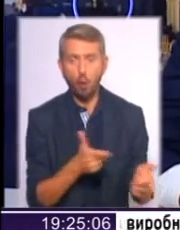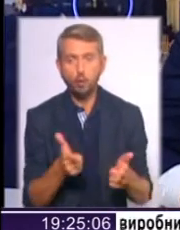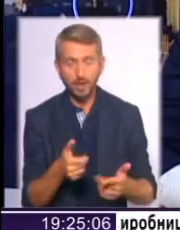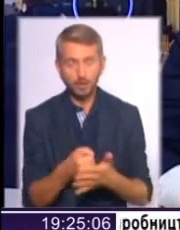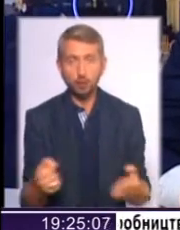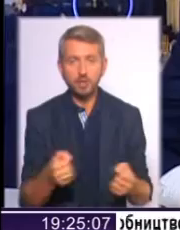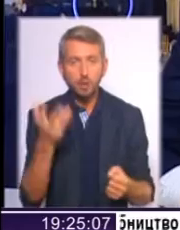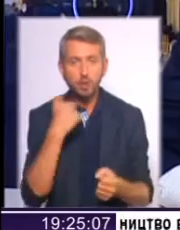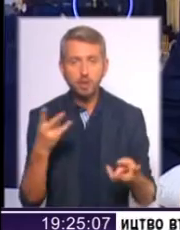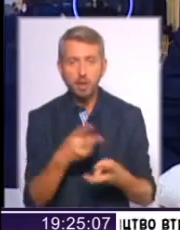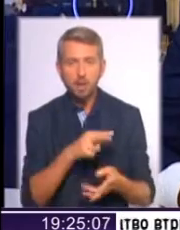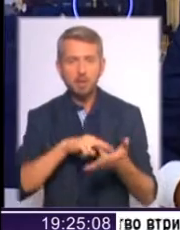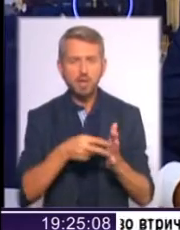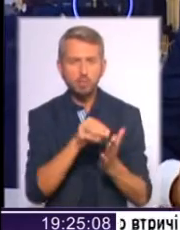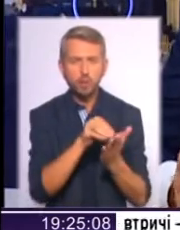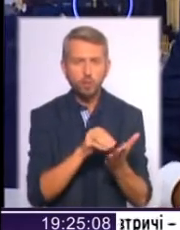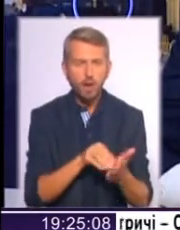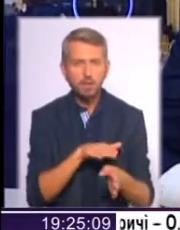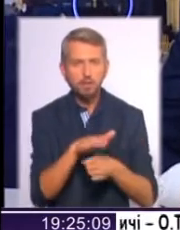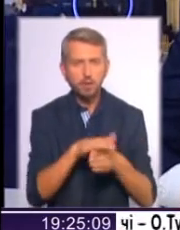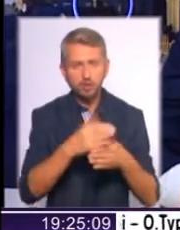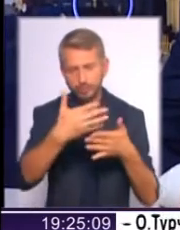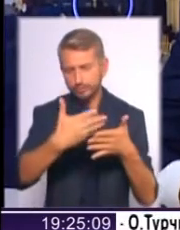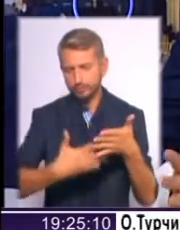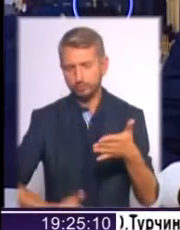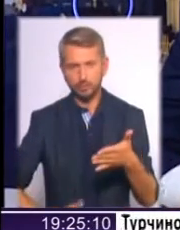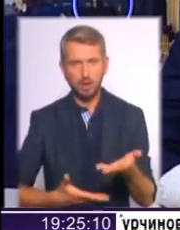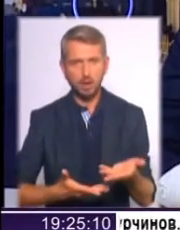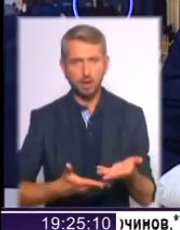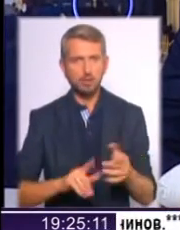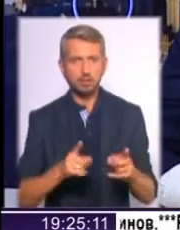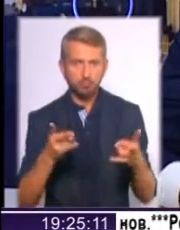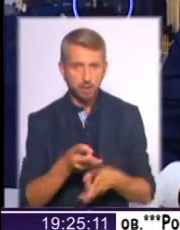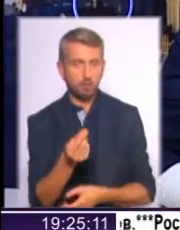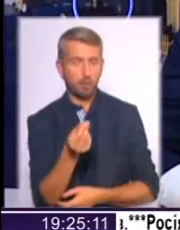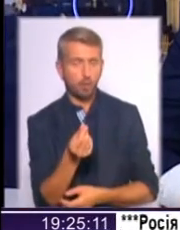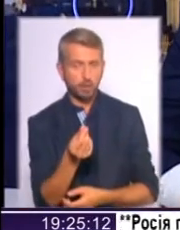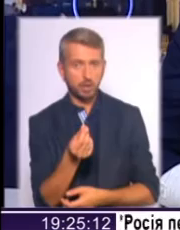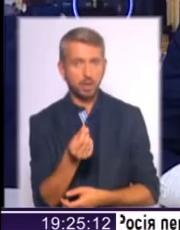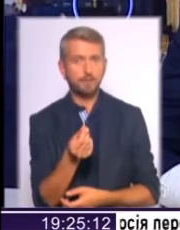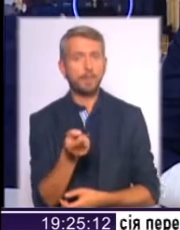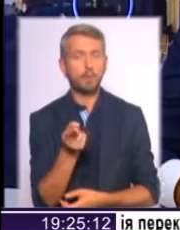треба запланувати і виконати ряд дуже серйозних заходів, на які необхідні кошти. От, тому